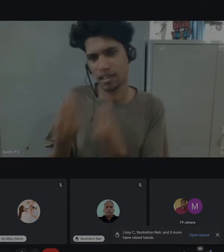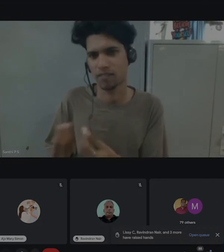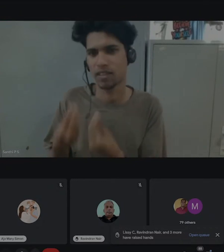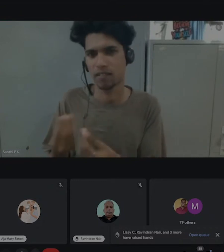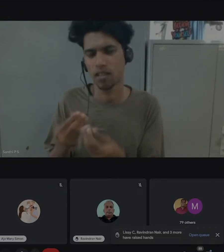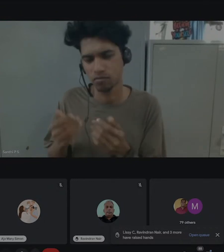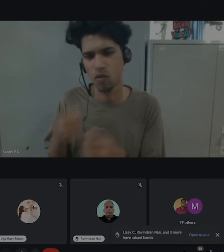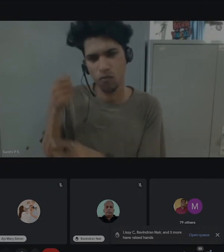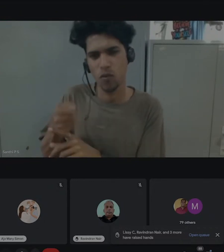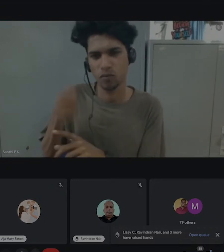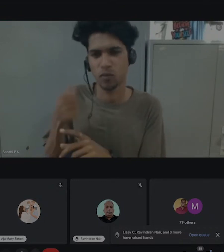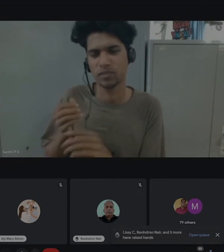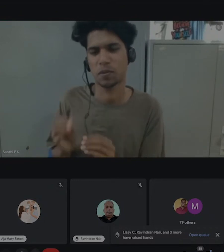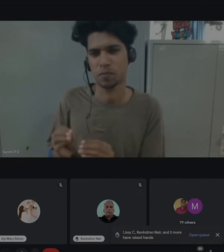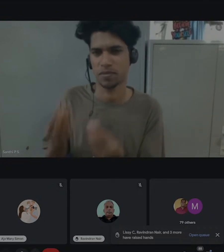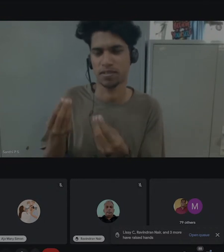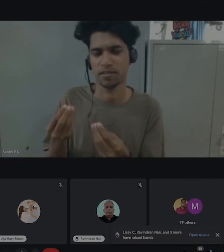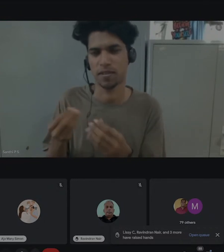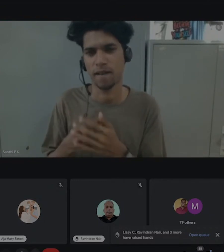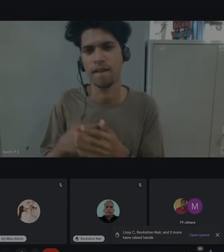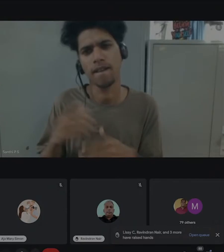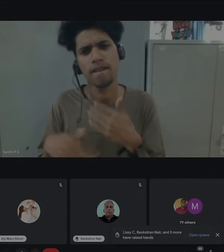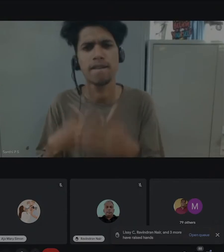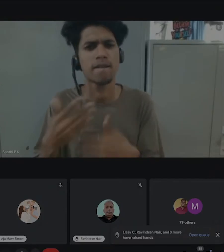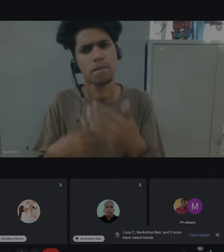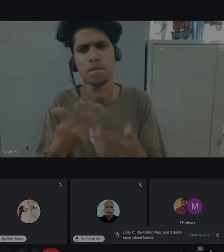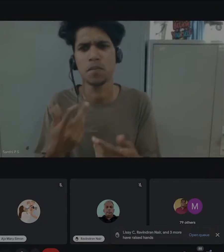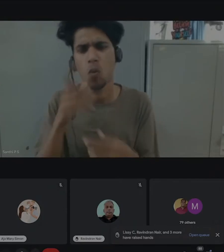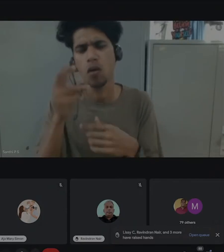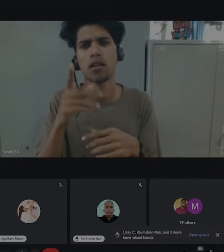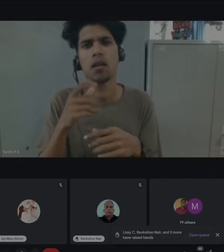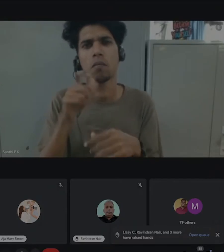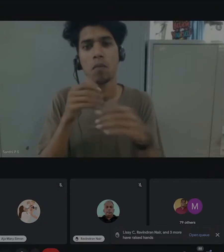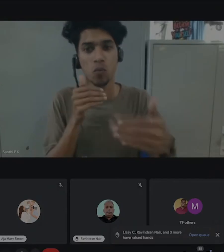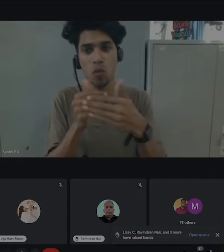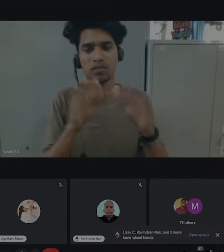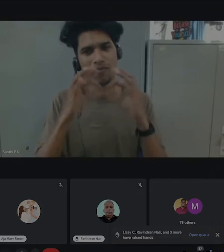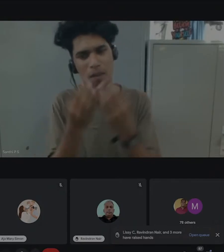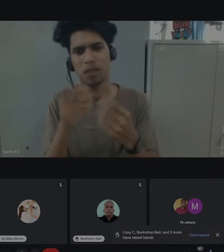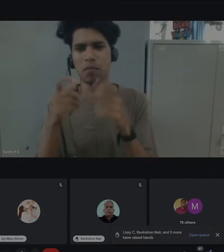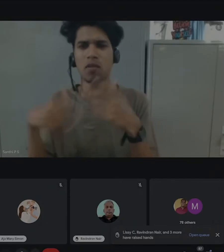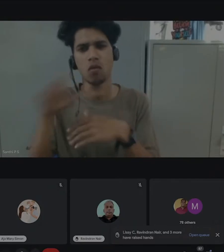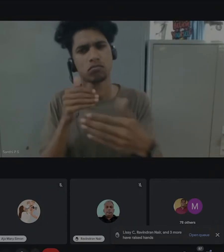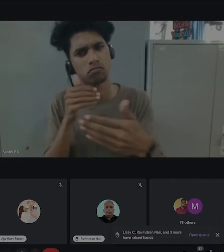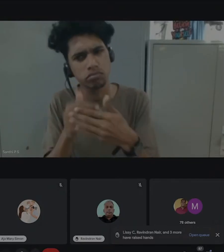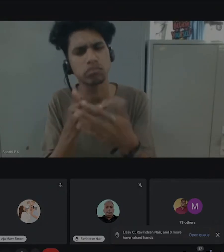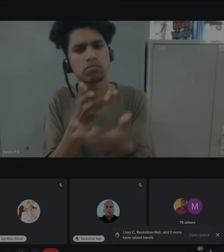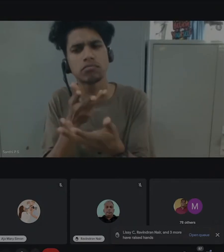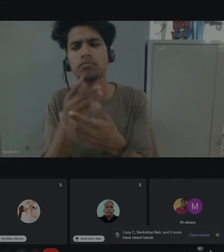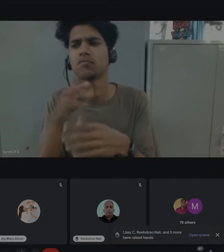കുറച്ചധികം ഇടപെടാൻ ഒന്ന് ശ്രമിപ്പിക്കുക. കഴിയും പരിചയമുള്ള ആൾക്കാരെടുത്ത് ആദ്യം തുടക്കത്തില് പതിയെ പതിയെ അതൊന്ന് അതിന്റെ